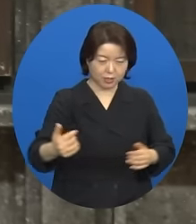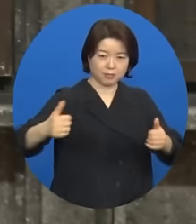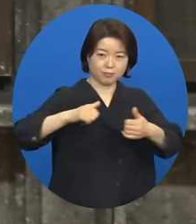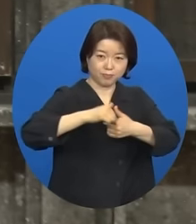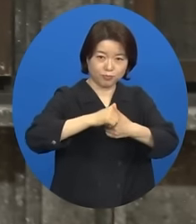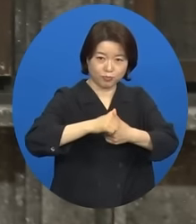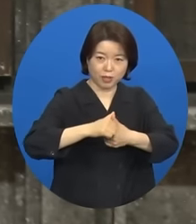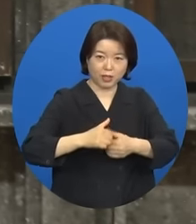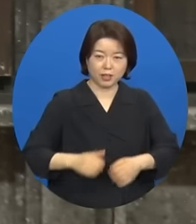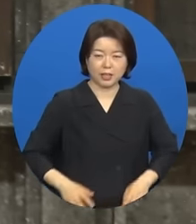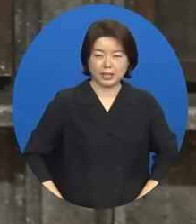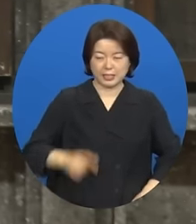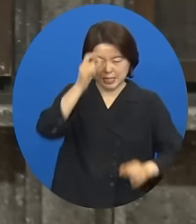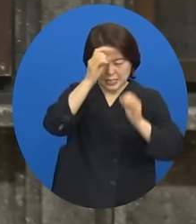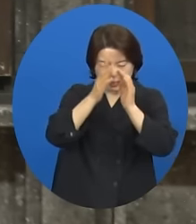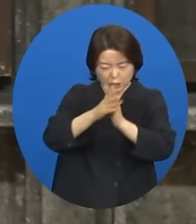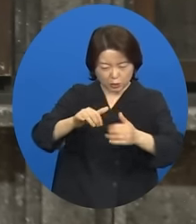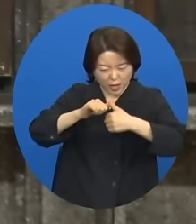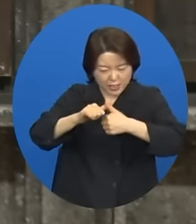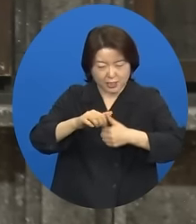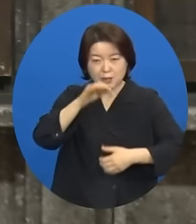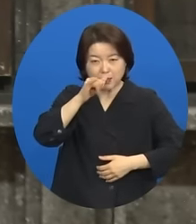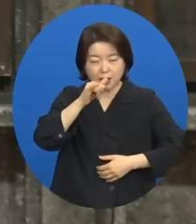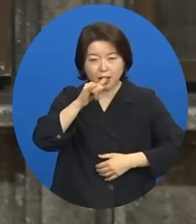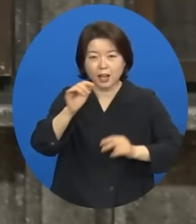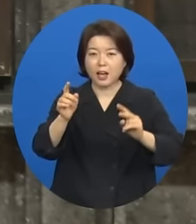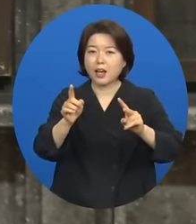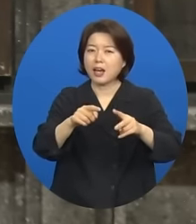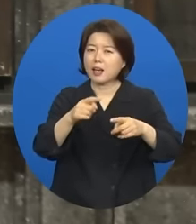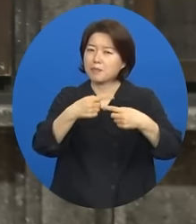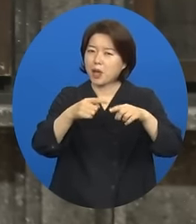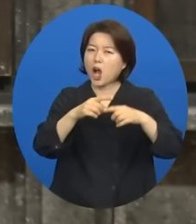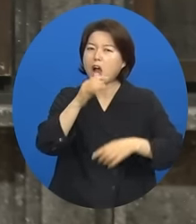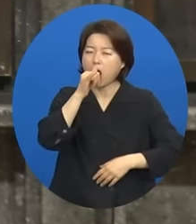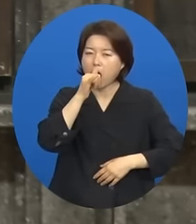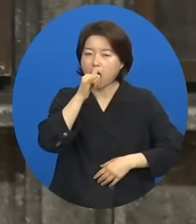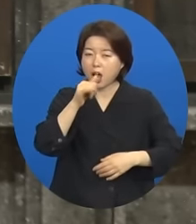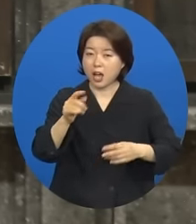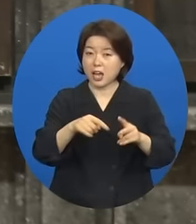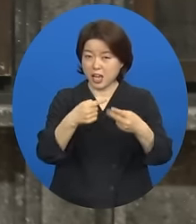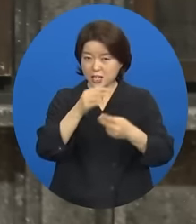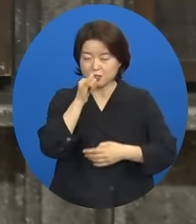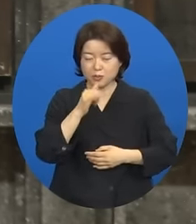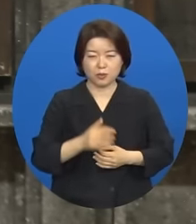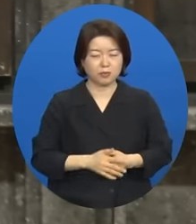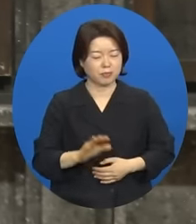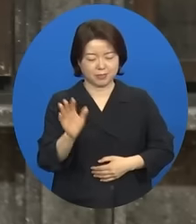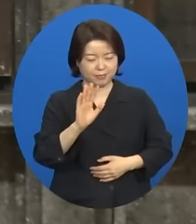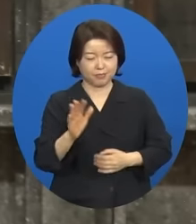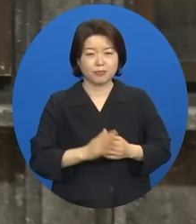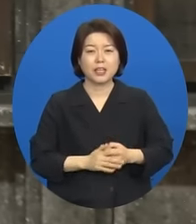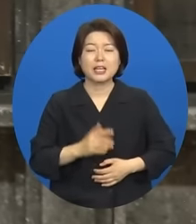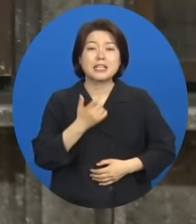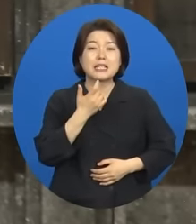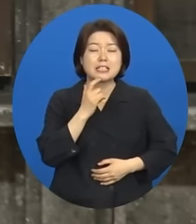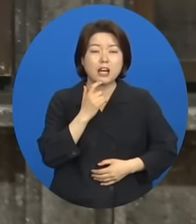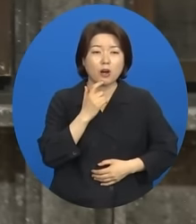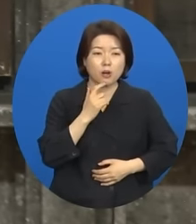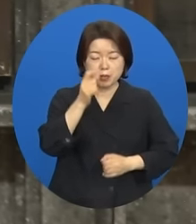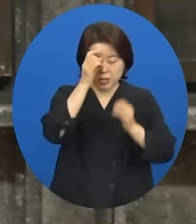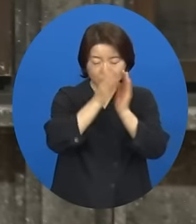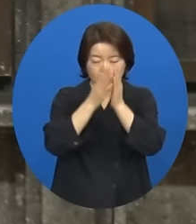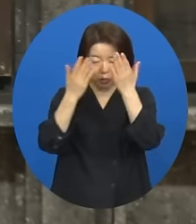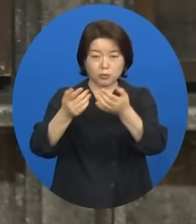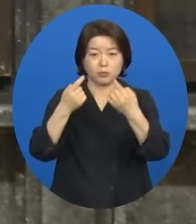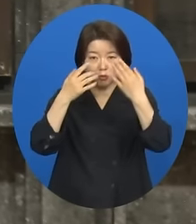하나님과 기도의 씨름을 했다 이렇게 해석하신 경우도 있는데요. 그건 그렇지 않아요. 왜냐하면 분명히 야곱의 기도는 기도했다라고 따로